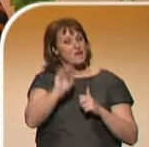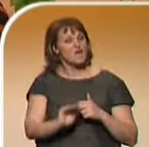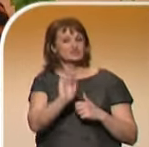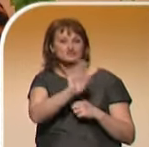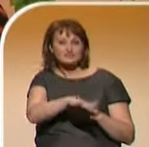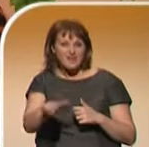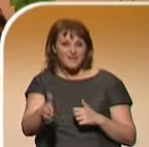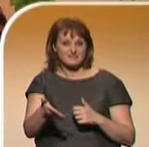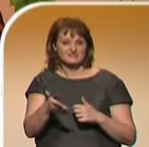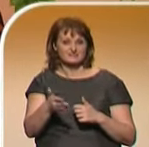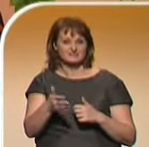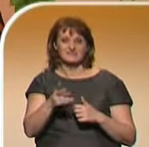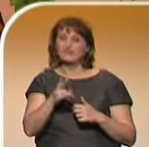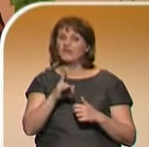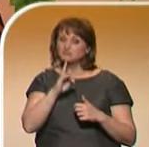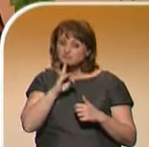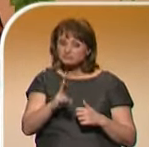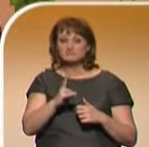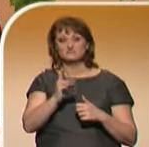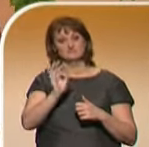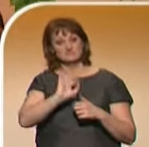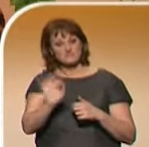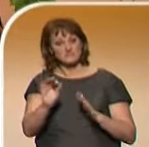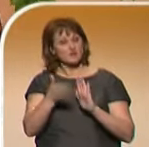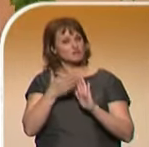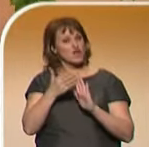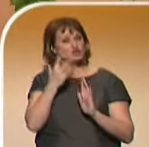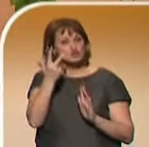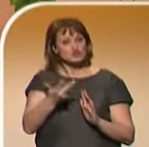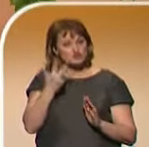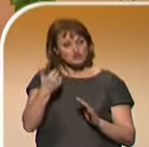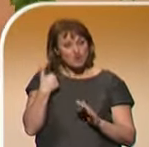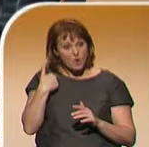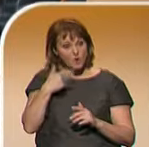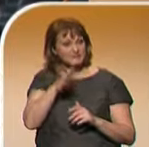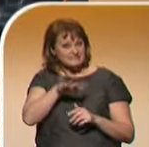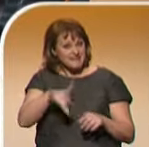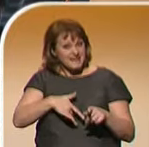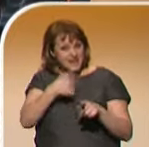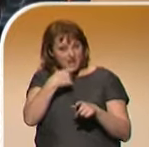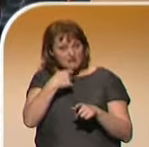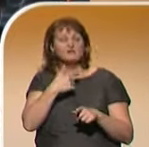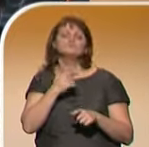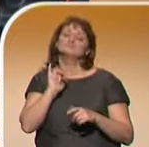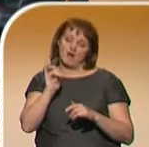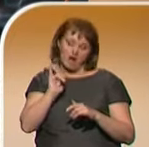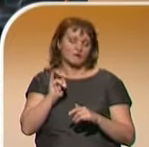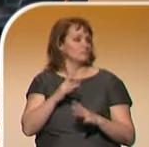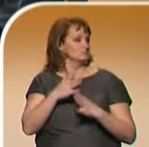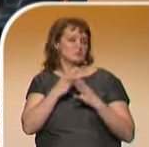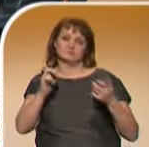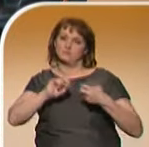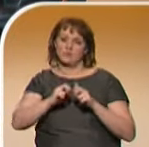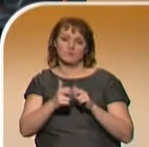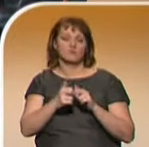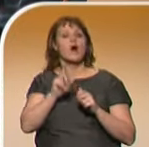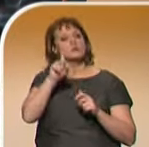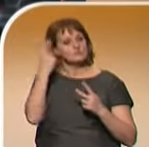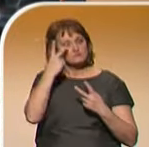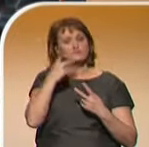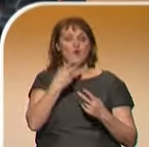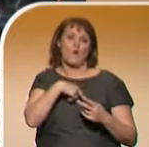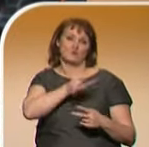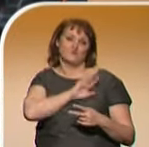složité. Dá se opravdu ketogenní dieta aplikovat třeba i na tříleté dítě? Dá. Velmi dá, dobře. Úplně bez problému. Musí být velmi šikovná